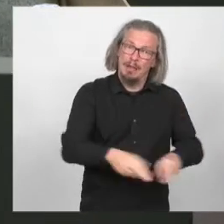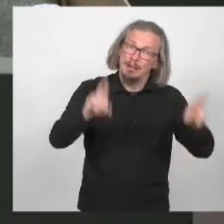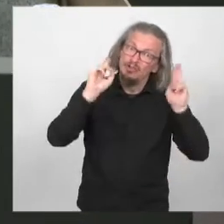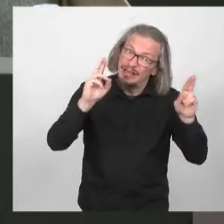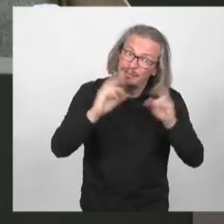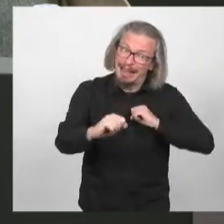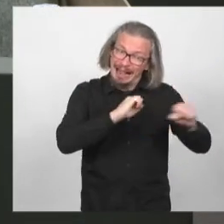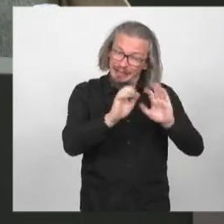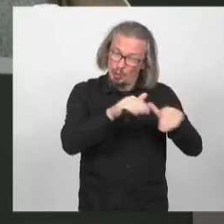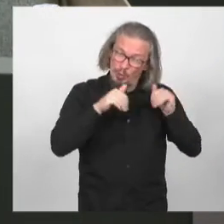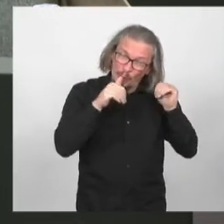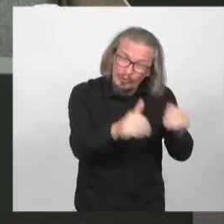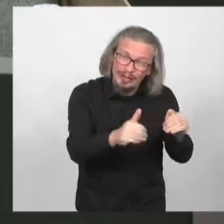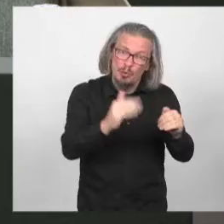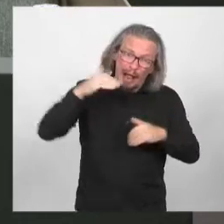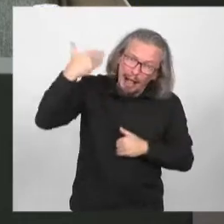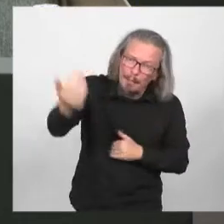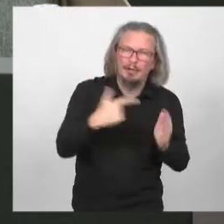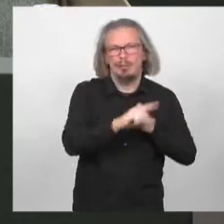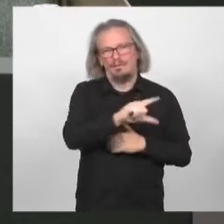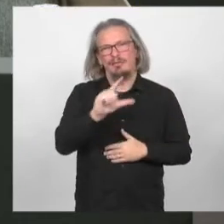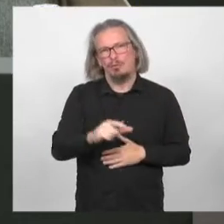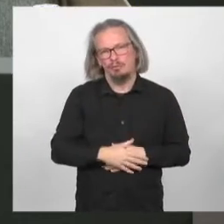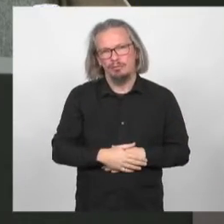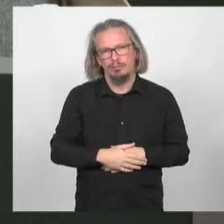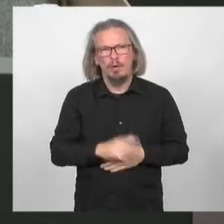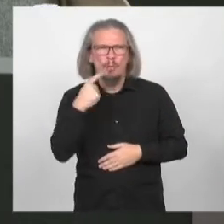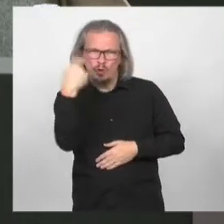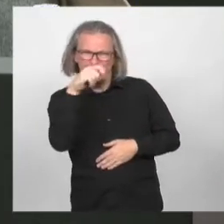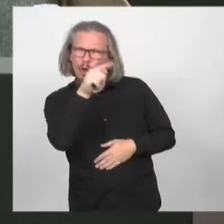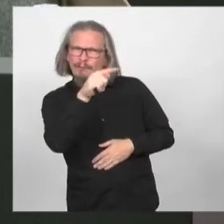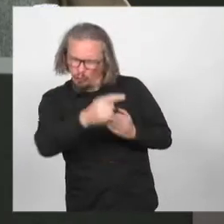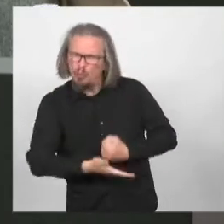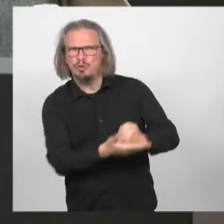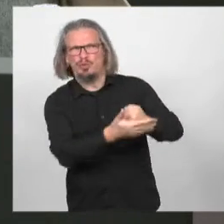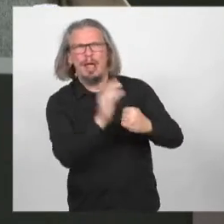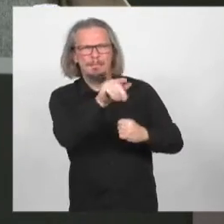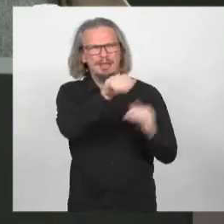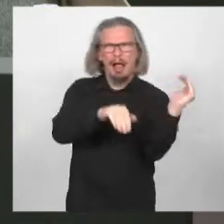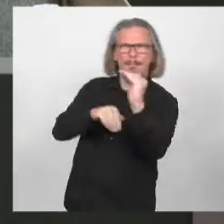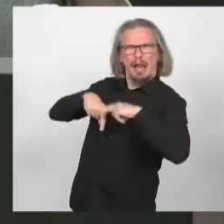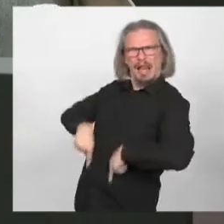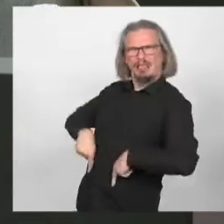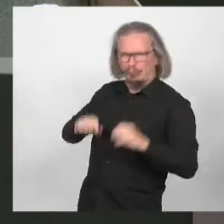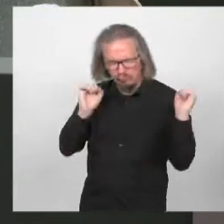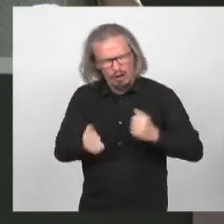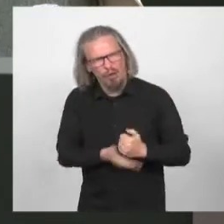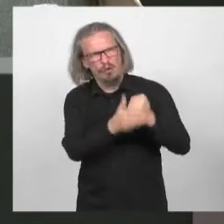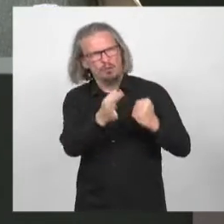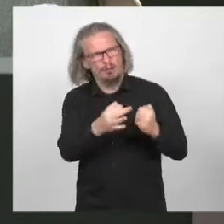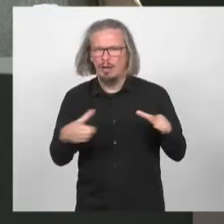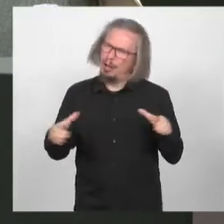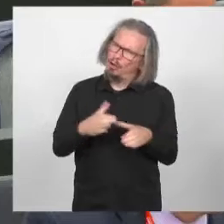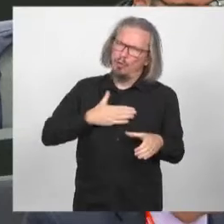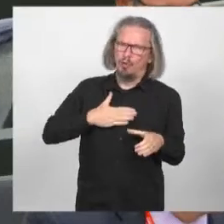ces actions continueront au-delà de 2022. Nous vous soutiendrons, Monsieur le Président, si vous décidez d'interpeller l'État à ce sujet. Mais je tenais, au nom du